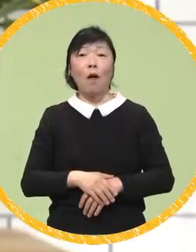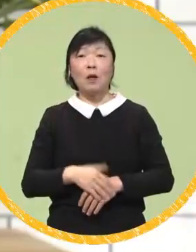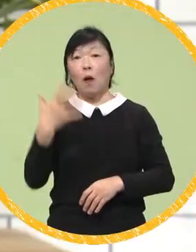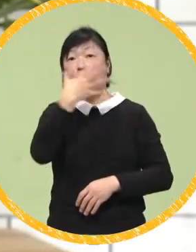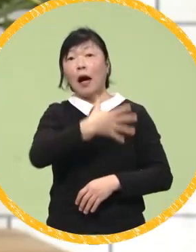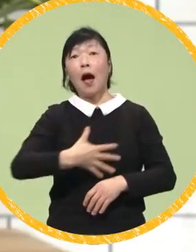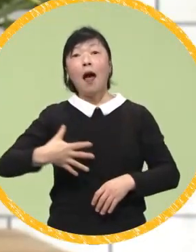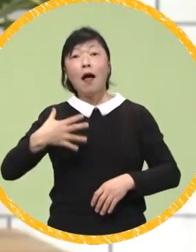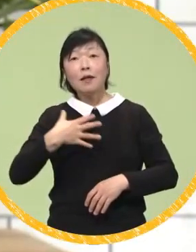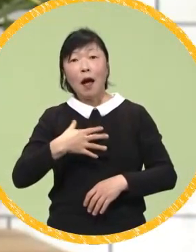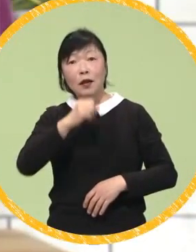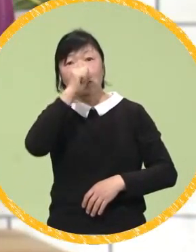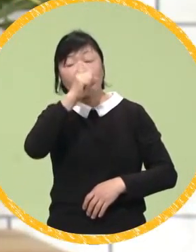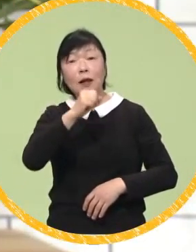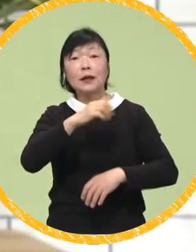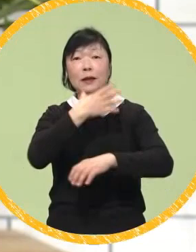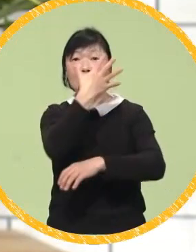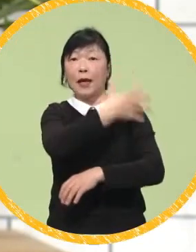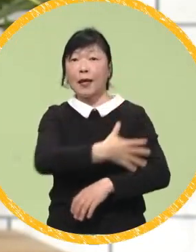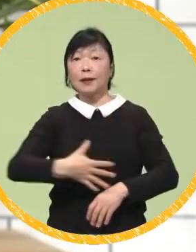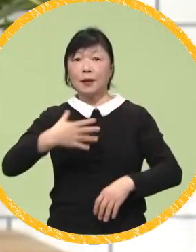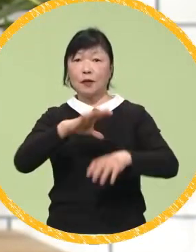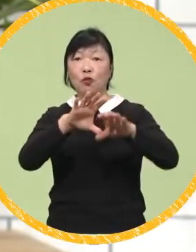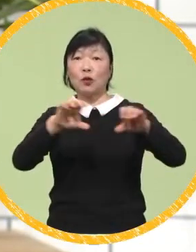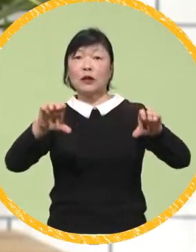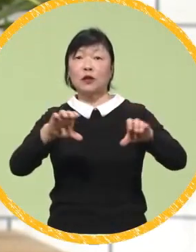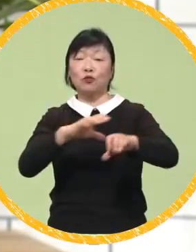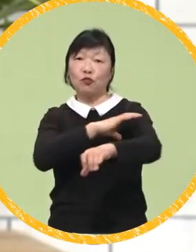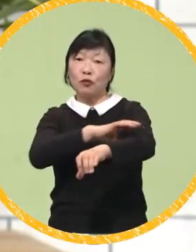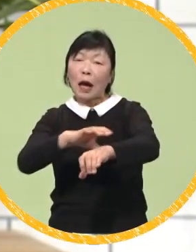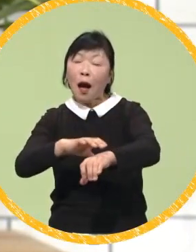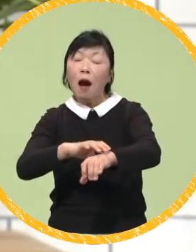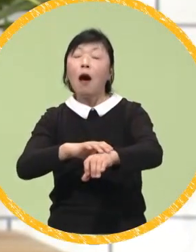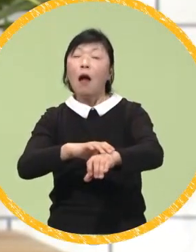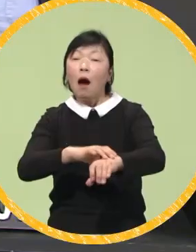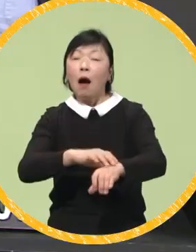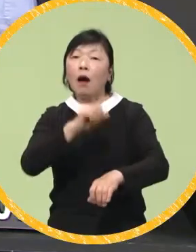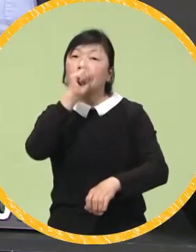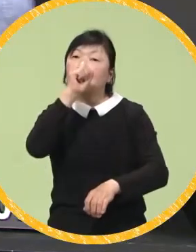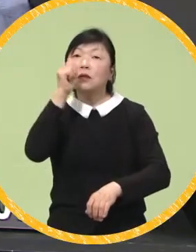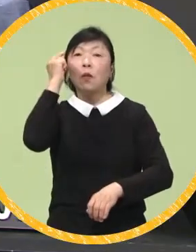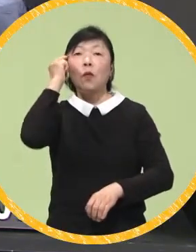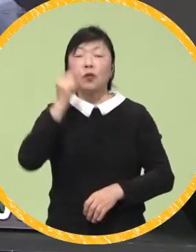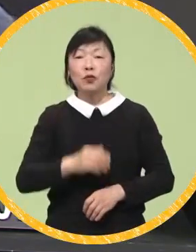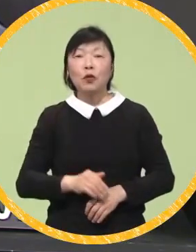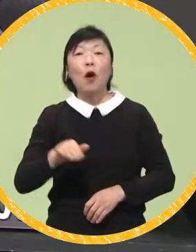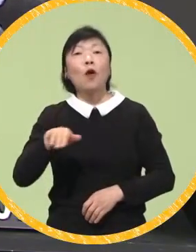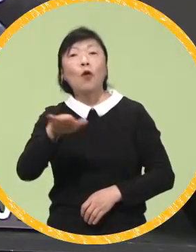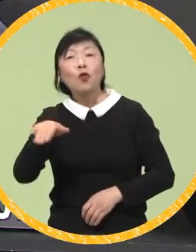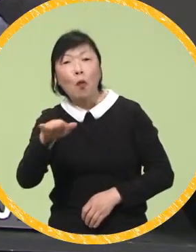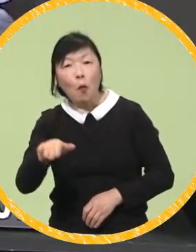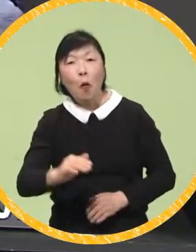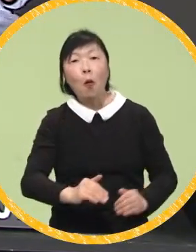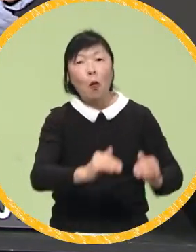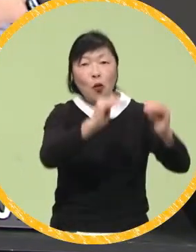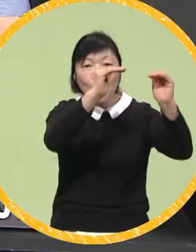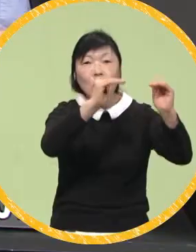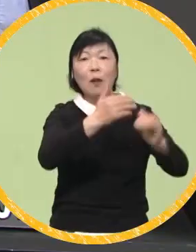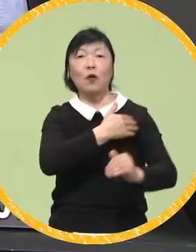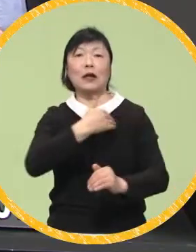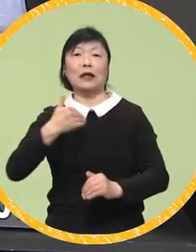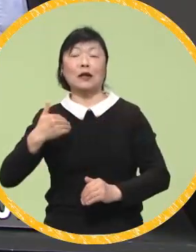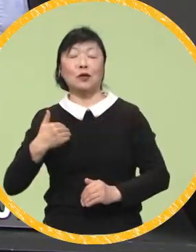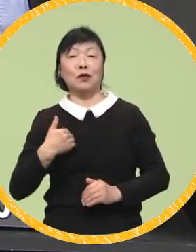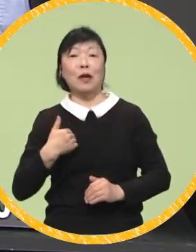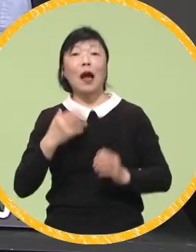体には要するに全身の筋肉骨格からなんかできたらいいよねちょっと子供から大人まで上級者ですお楽しみます